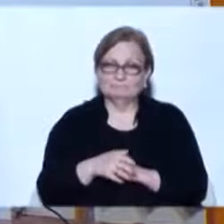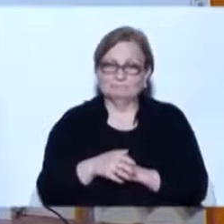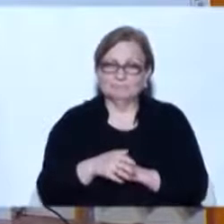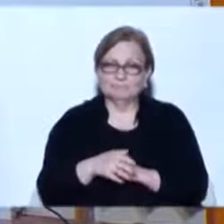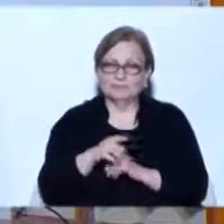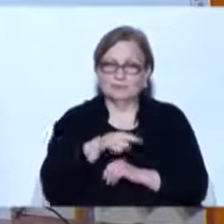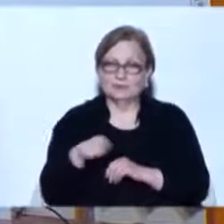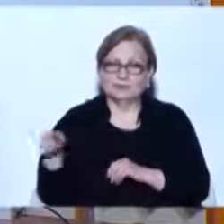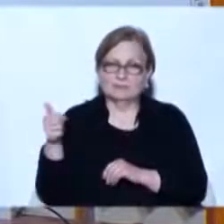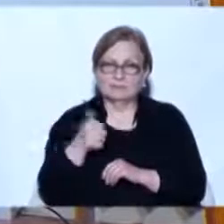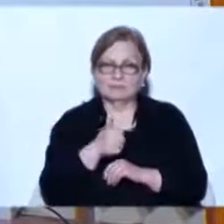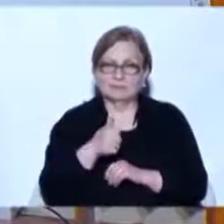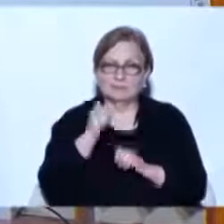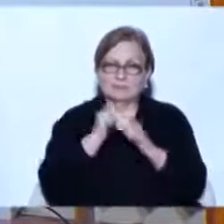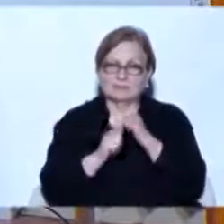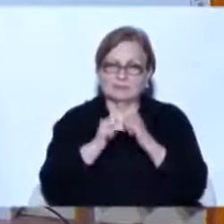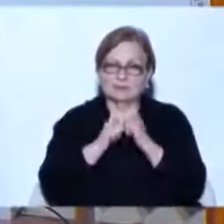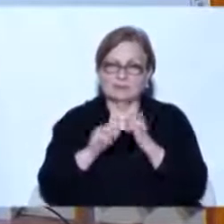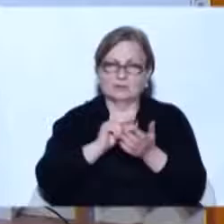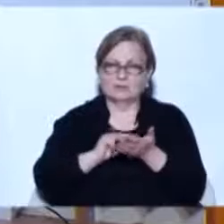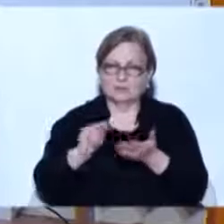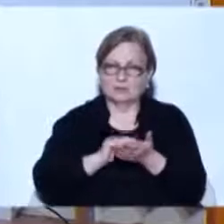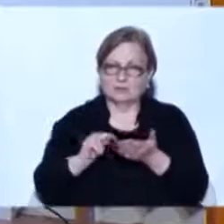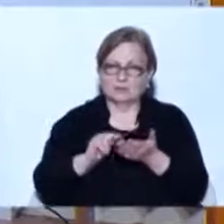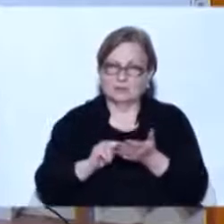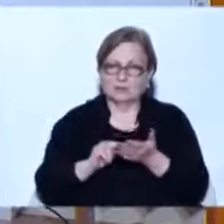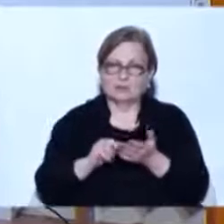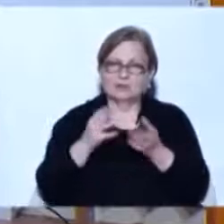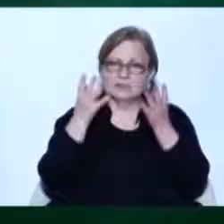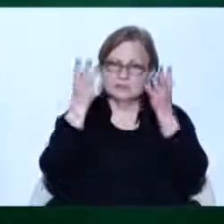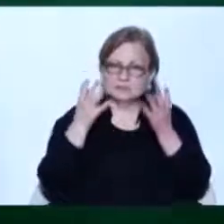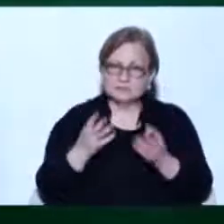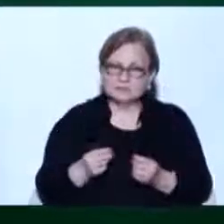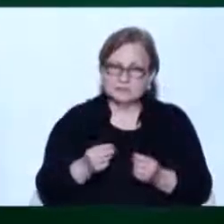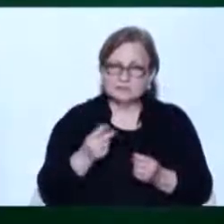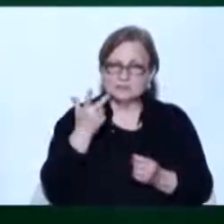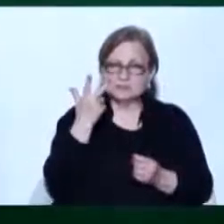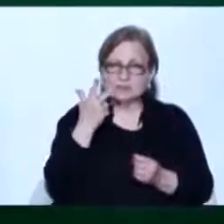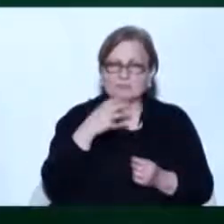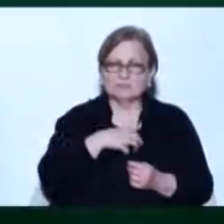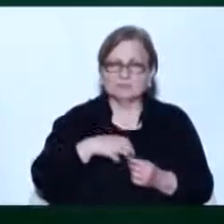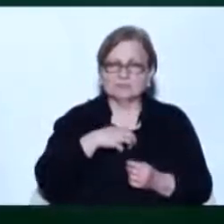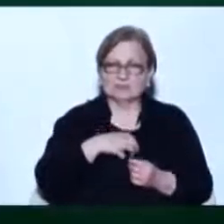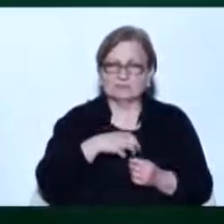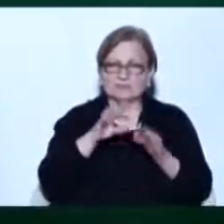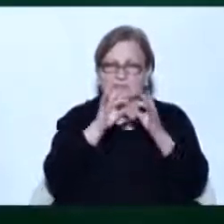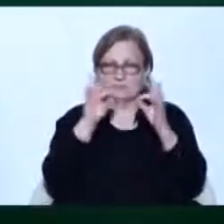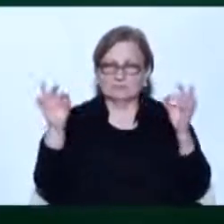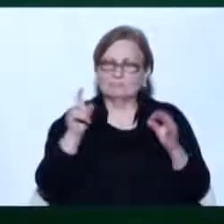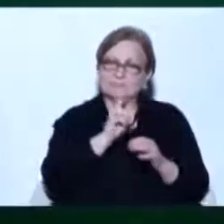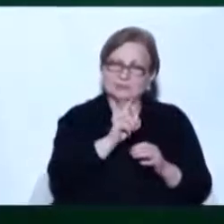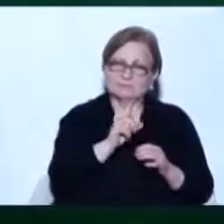კვირის განმავლობაში ყოველდღიურად დაწერე დღის სამი მთავარი წინადადება. პირველმა და მეორე